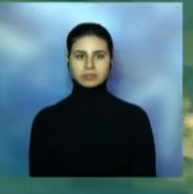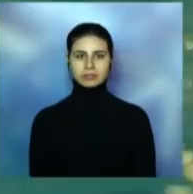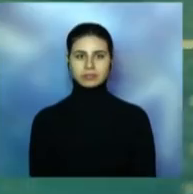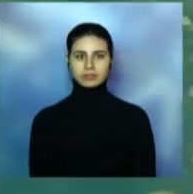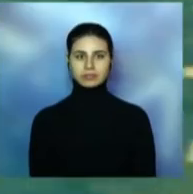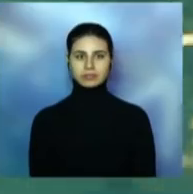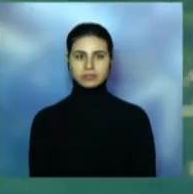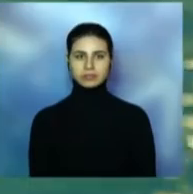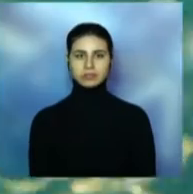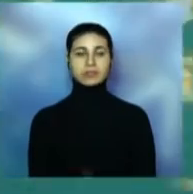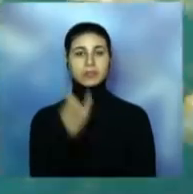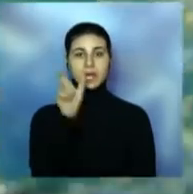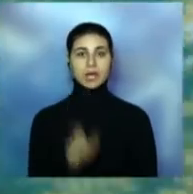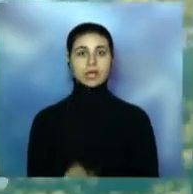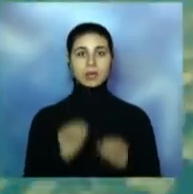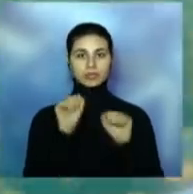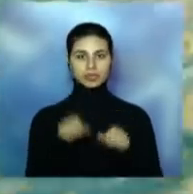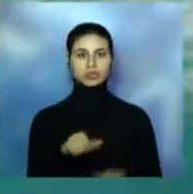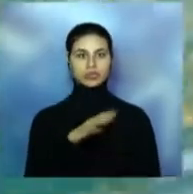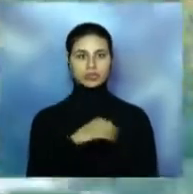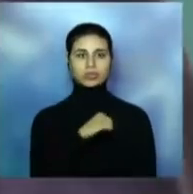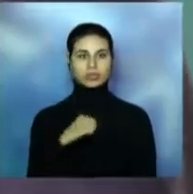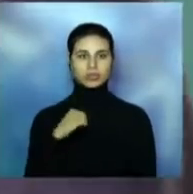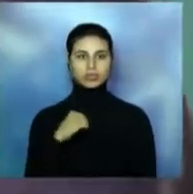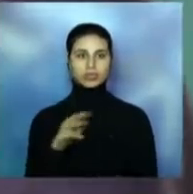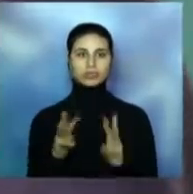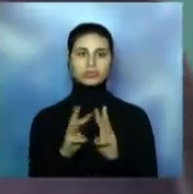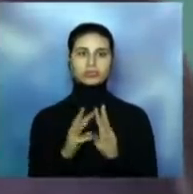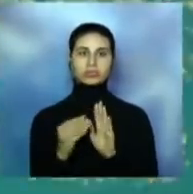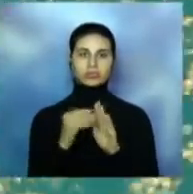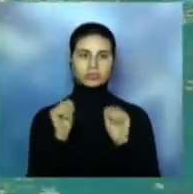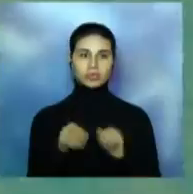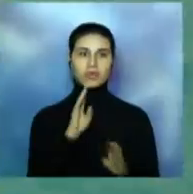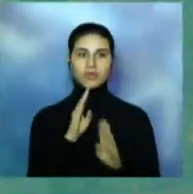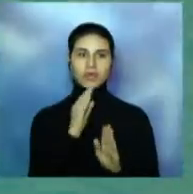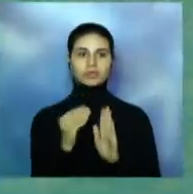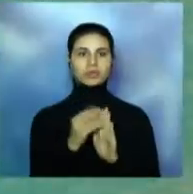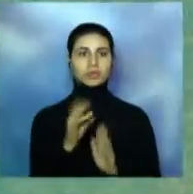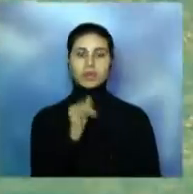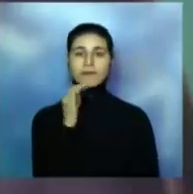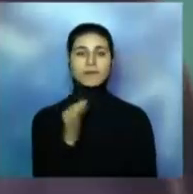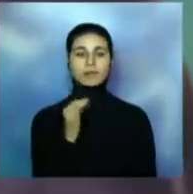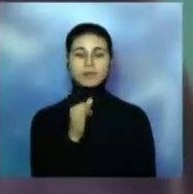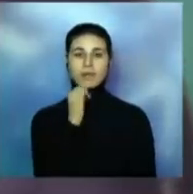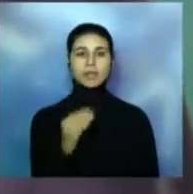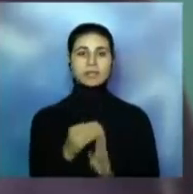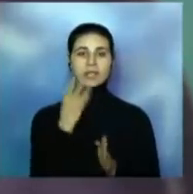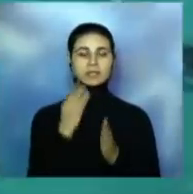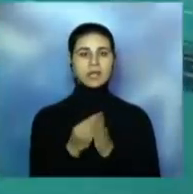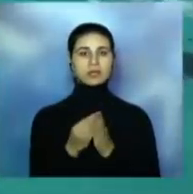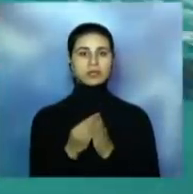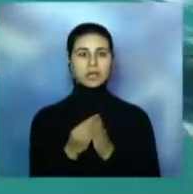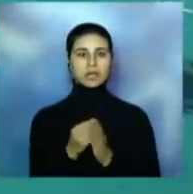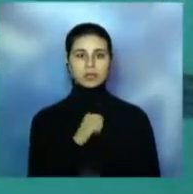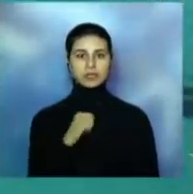გამხადა პიროვნება. ადამიანს შეუძლია დაიწეროს თავი ინსტაგრამში, დაიწეროს თავი ფეისბუქში, მაგრამ ვერასოდეს ვერ დაიწერს საკუთარი ნებით